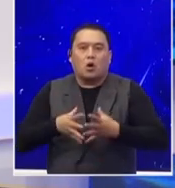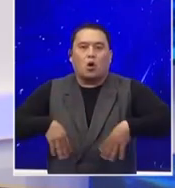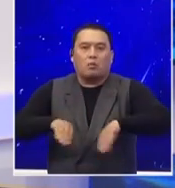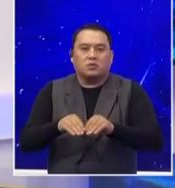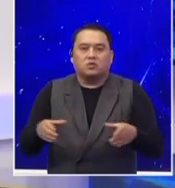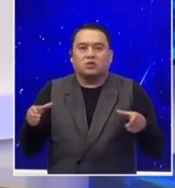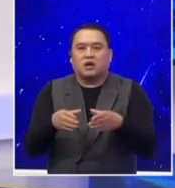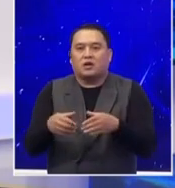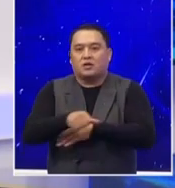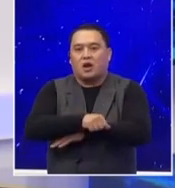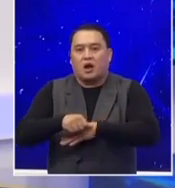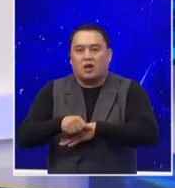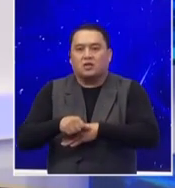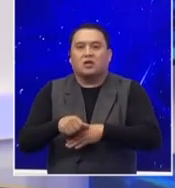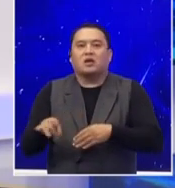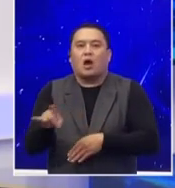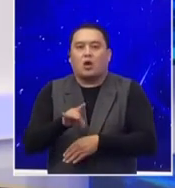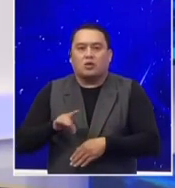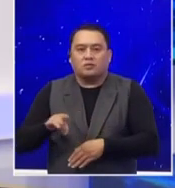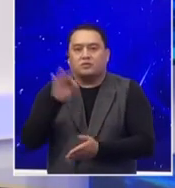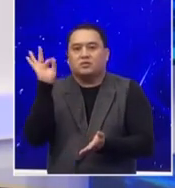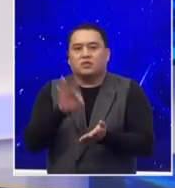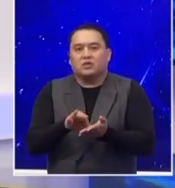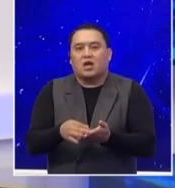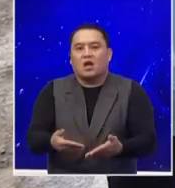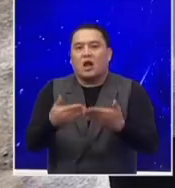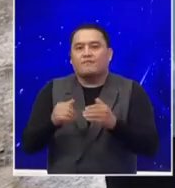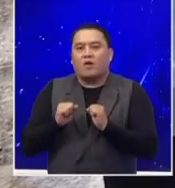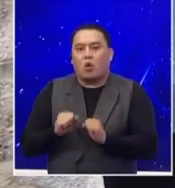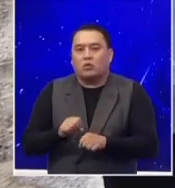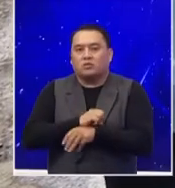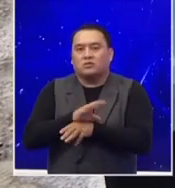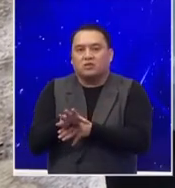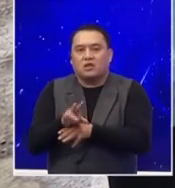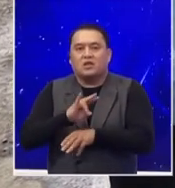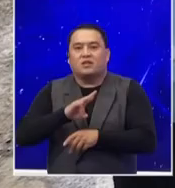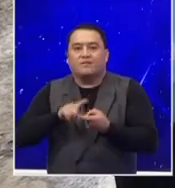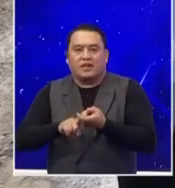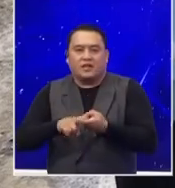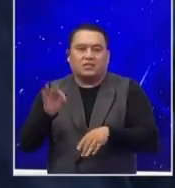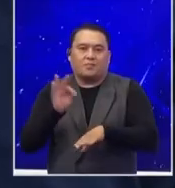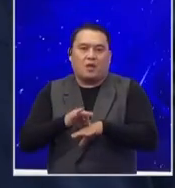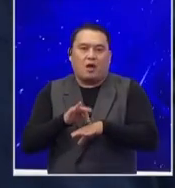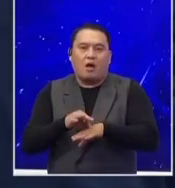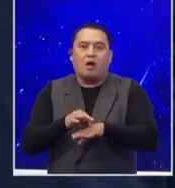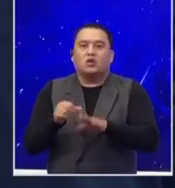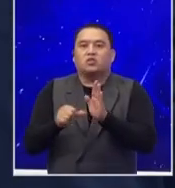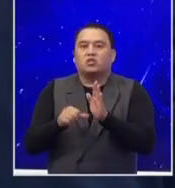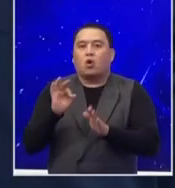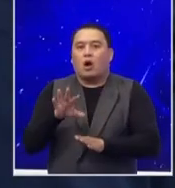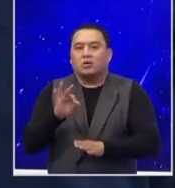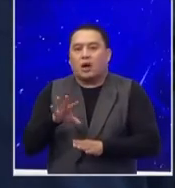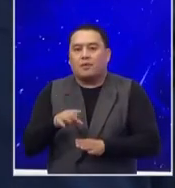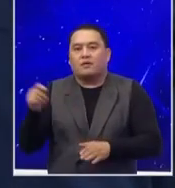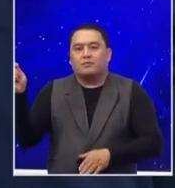оперативный штаб приграничного Житикаринского района в целях недопущения распространения коронавирусной инфекции. С 6